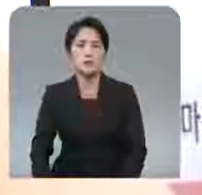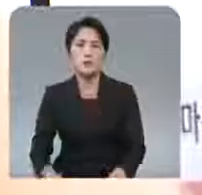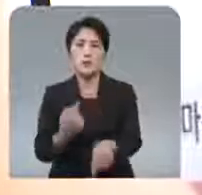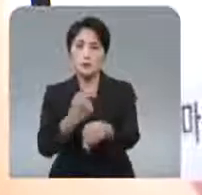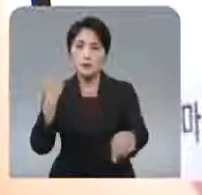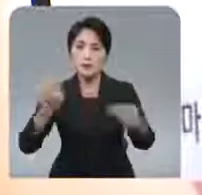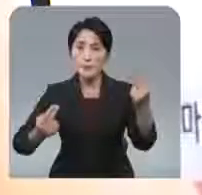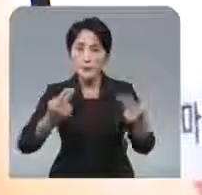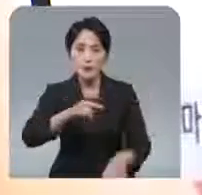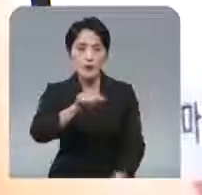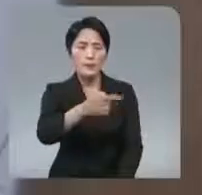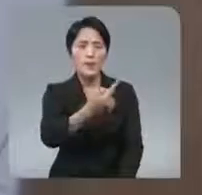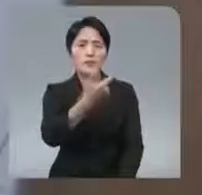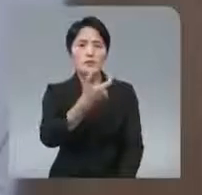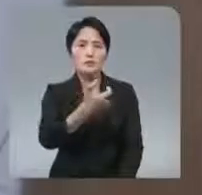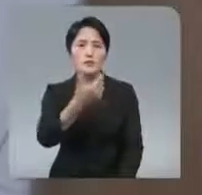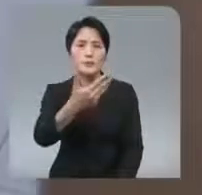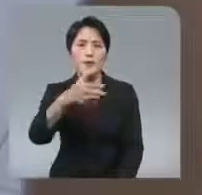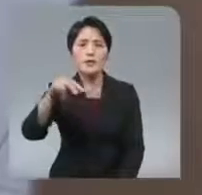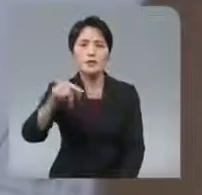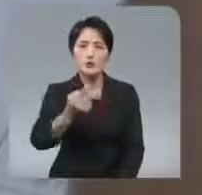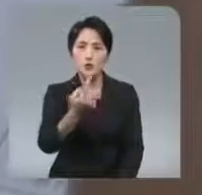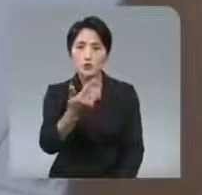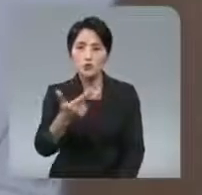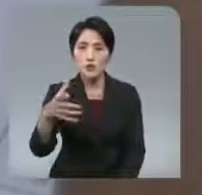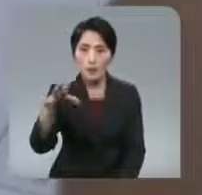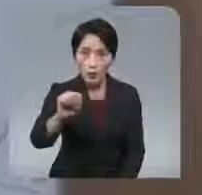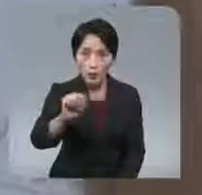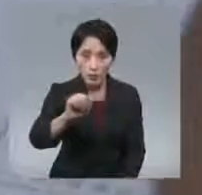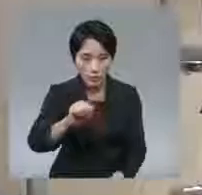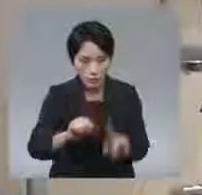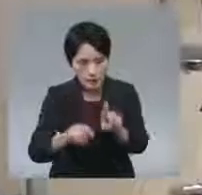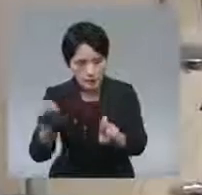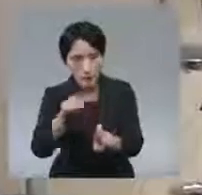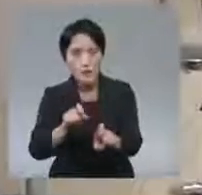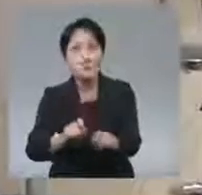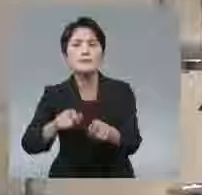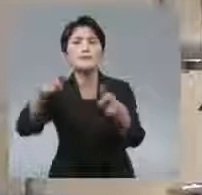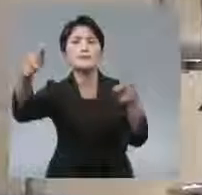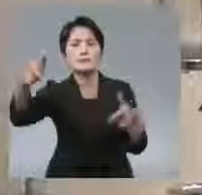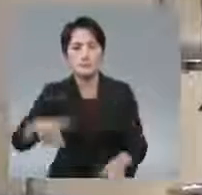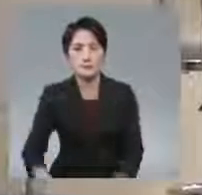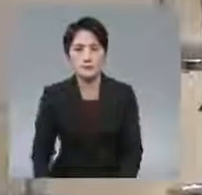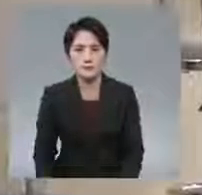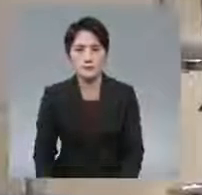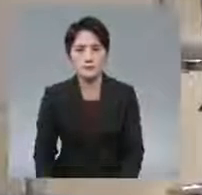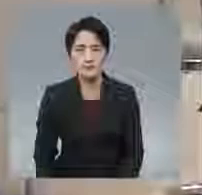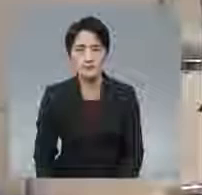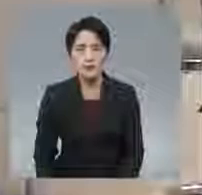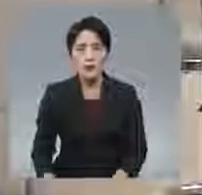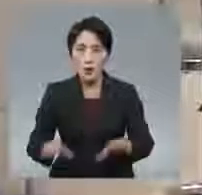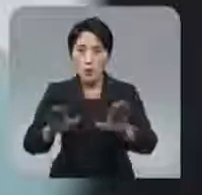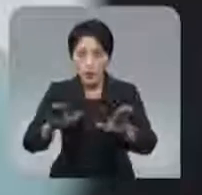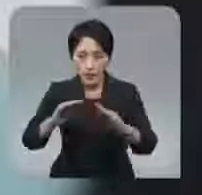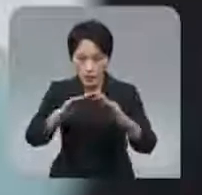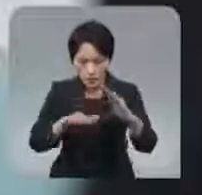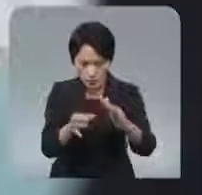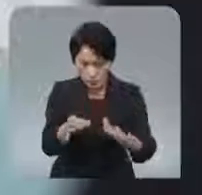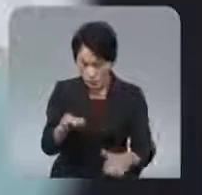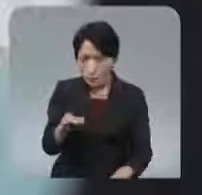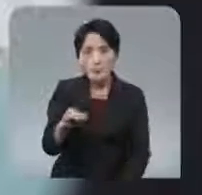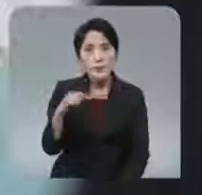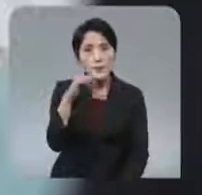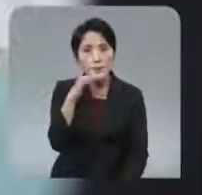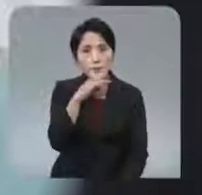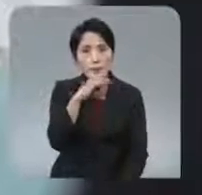tăng 41.200 tỷ Won 35 phẩy 32 tỷ đô la Mỹ so với quý 1 Đây là mức cao kỷ lục xét riêng trong quý